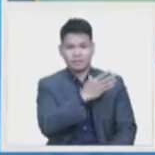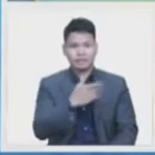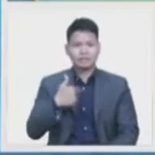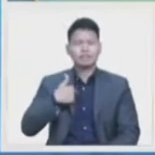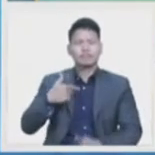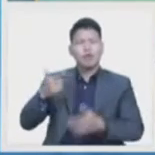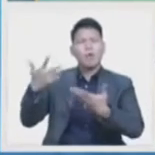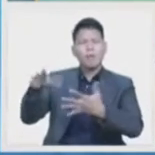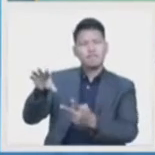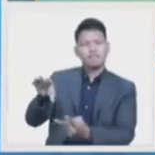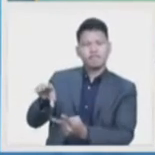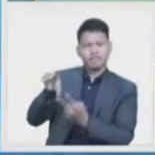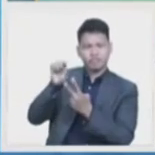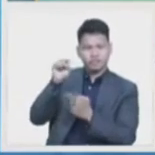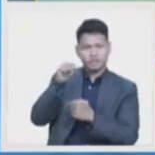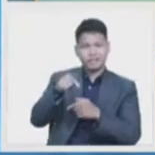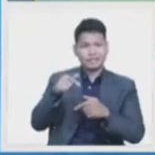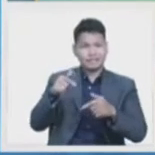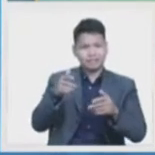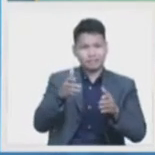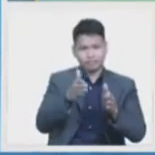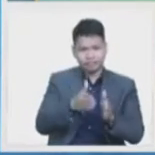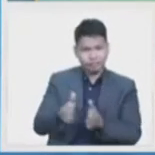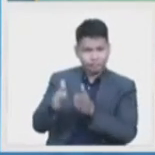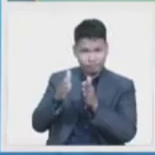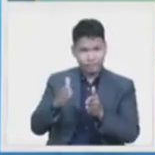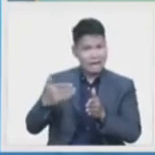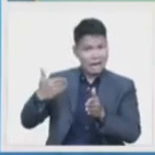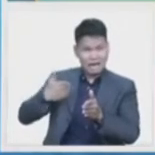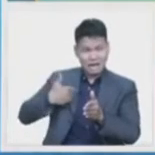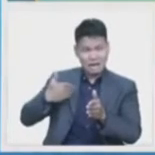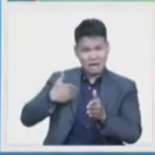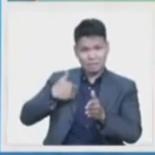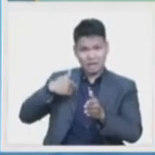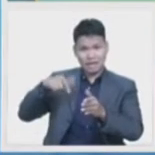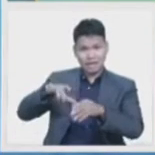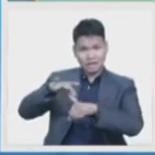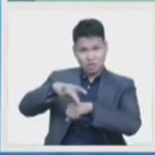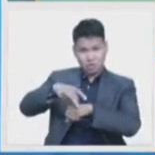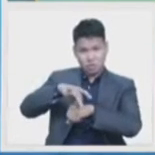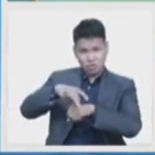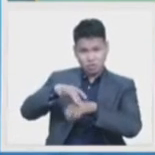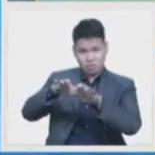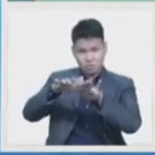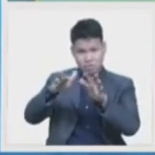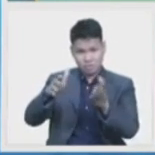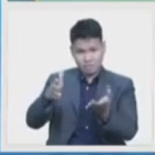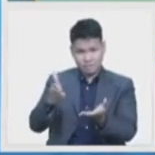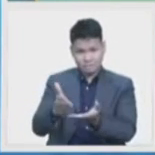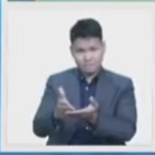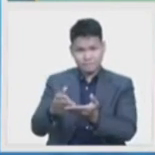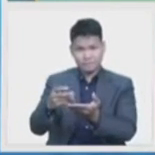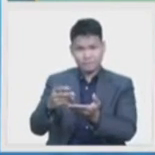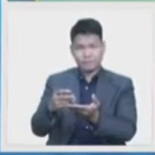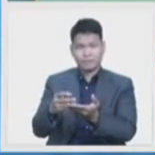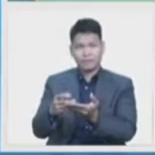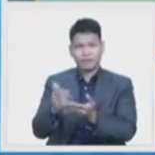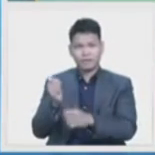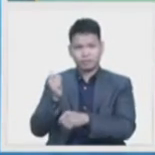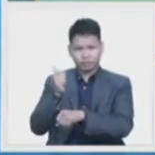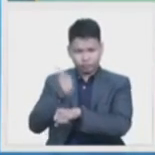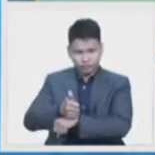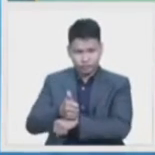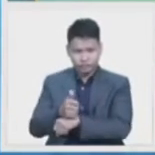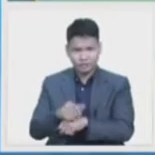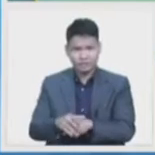sa kalibutan. In other words, mga participants, sa wala pa mahulog si Adan o si Eva,